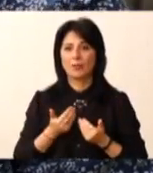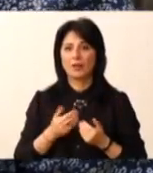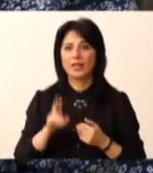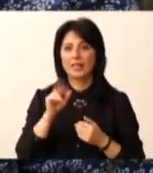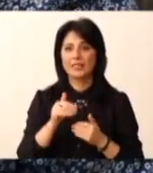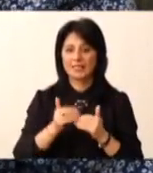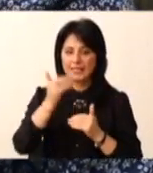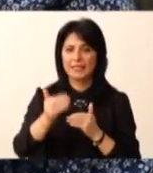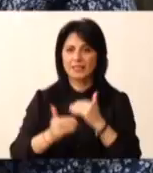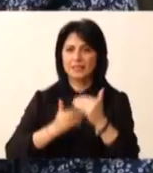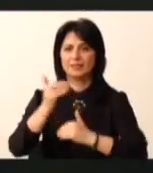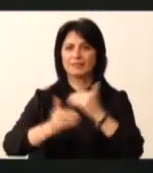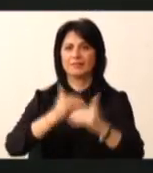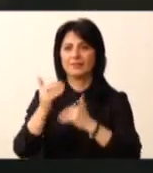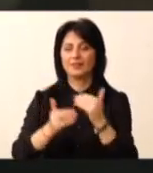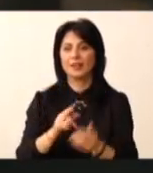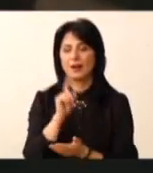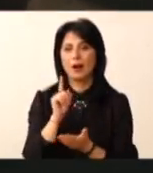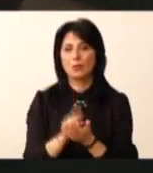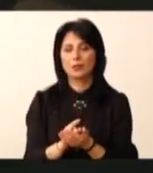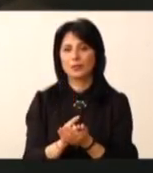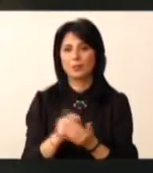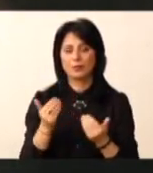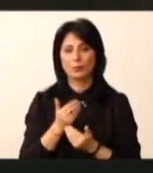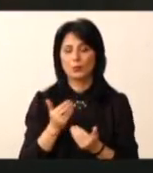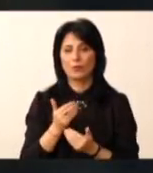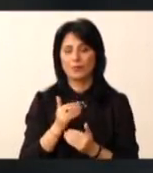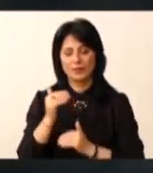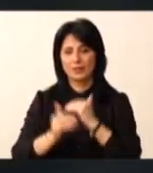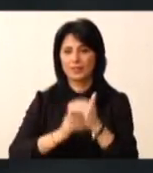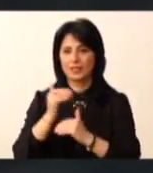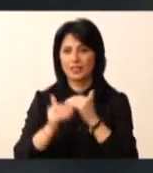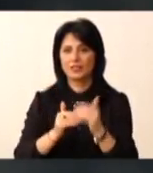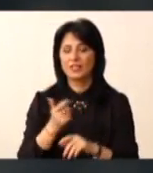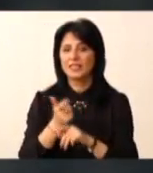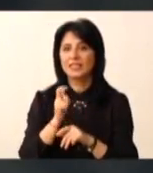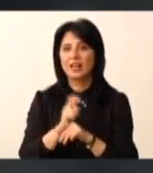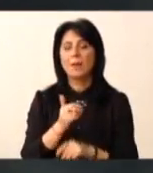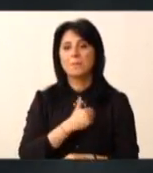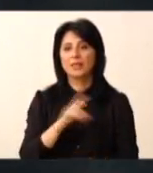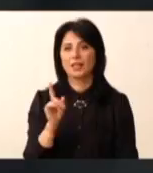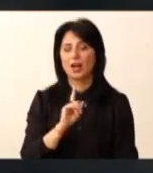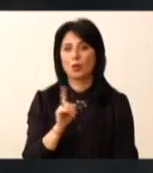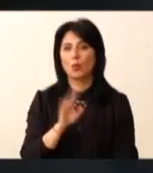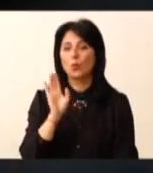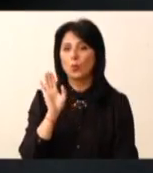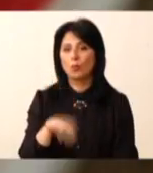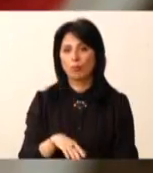და წინწასვლა. აუცილებელია ცხოვრებაში წინწასვლა და ძალიან მინდა რომ